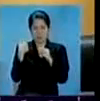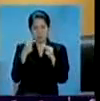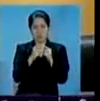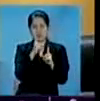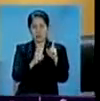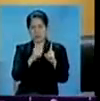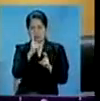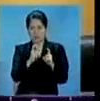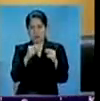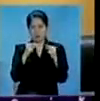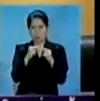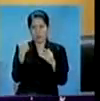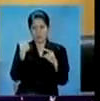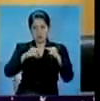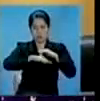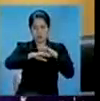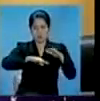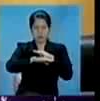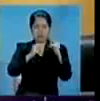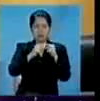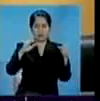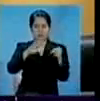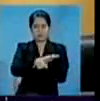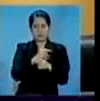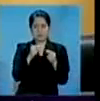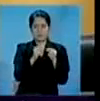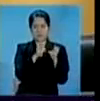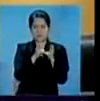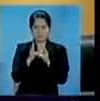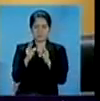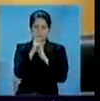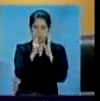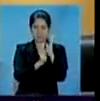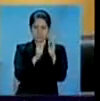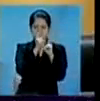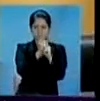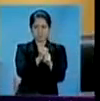สูตรพลิกศพตามวิธีการทางกฎหมายทุกประการ